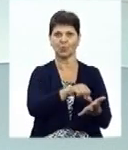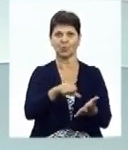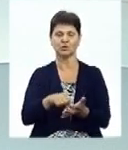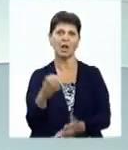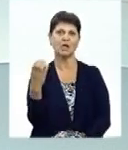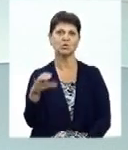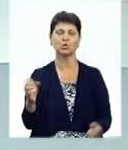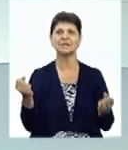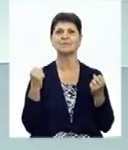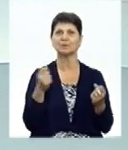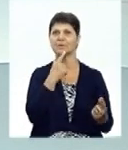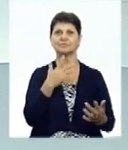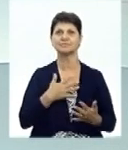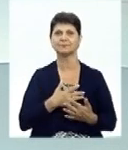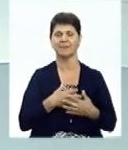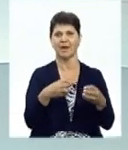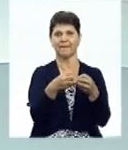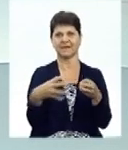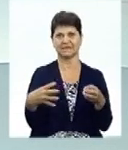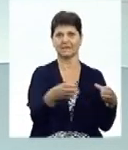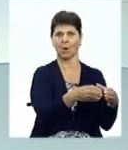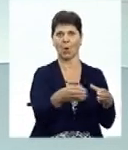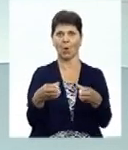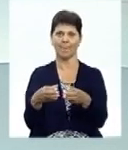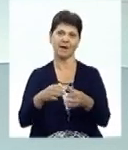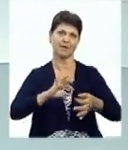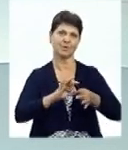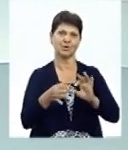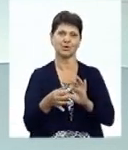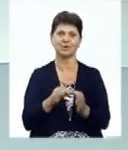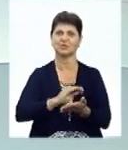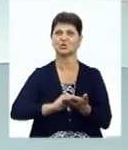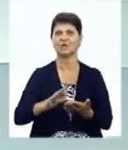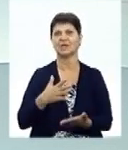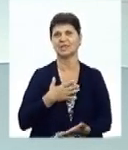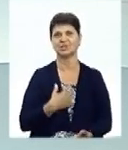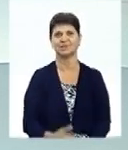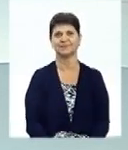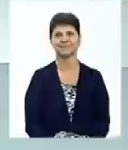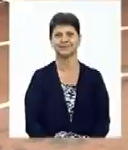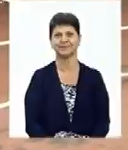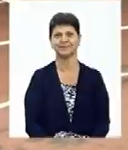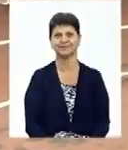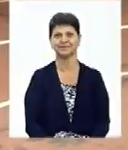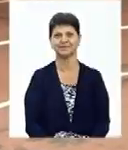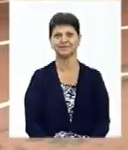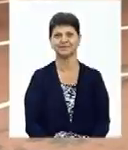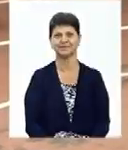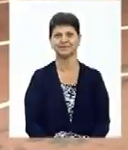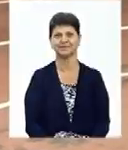сотні спортсменів-любителів у складі 15 команд. Подробиці у сюжеті наших кореспондентів.